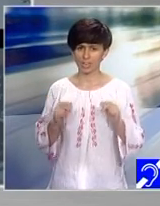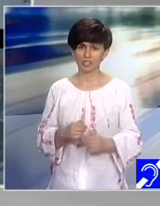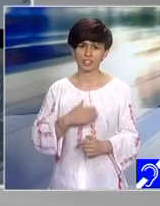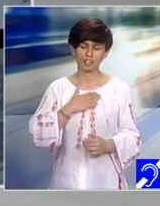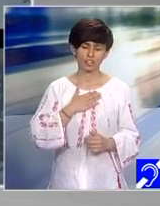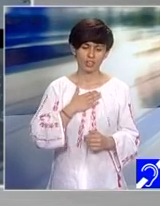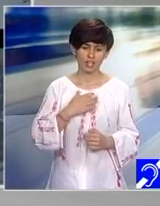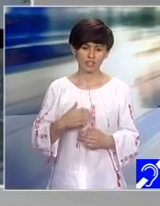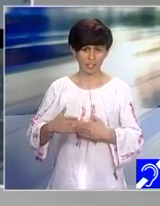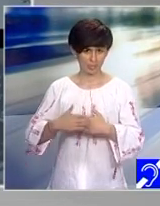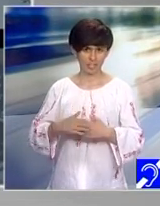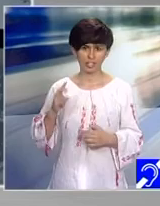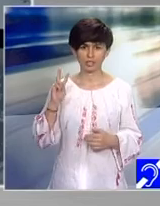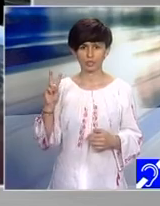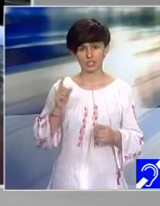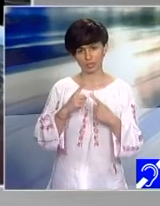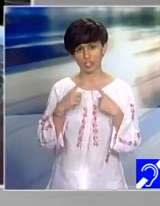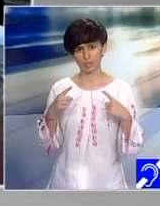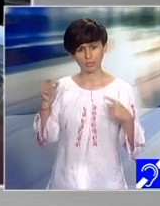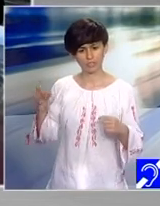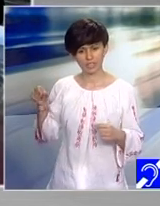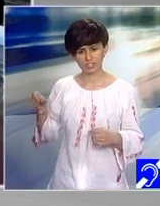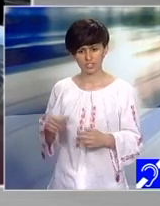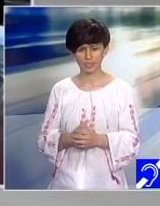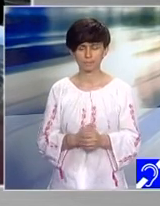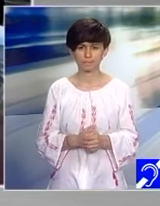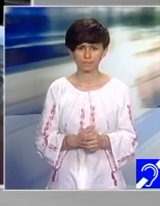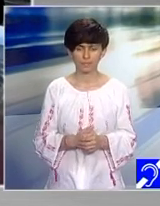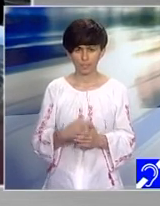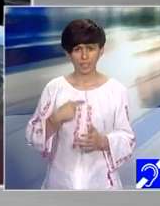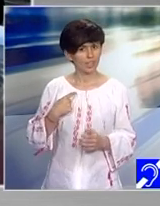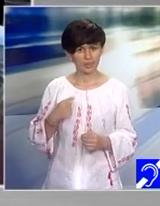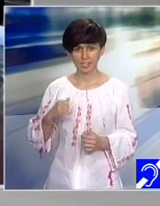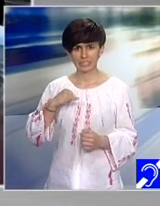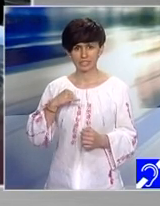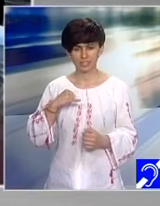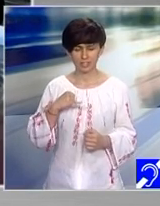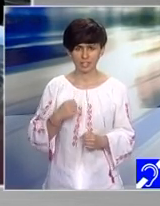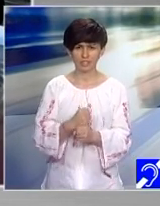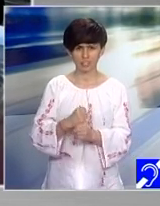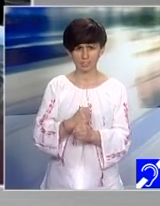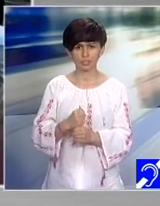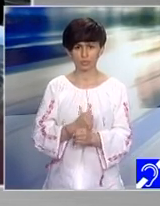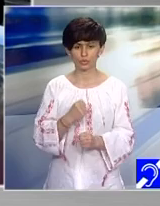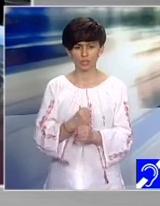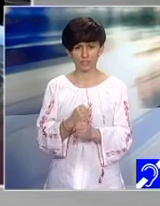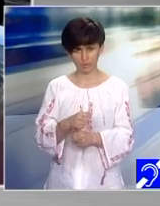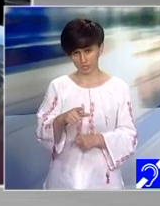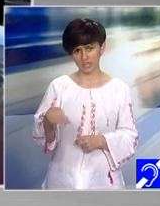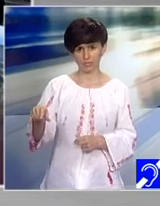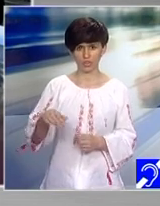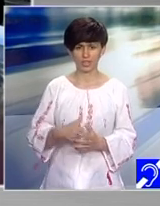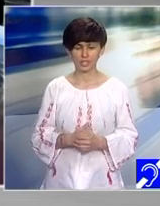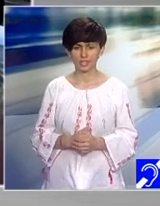Avem alături doi profesori, da? Și este foarte interesant studiul realizat de